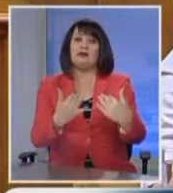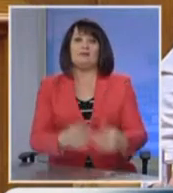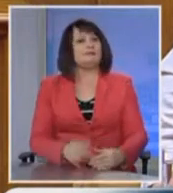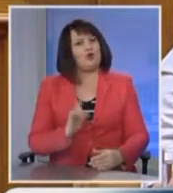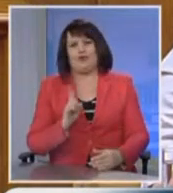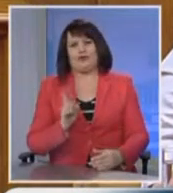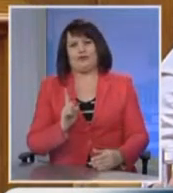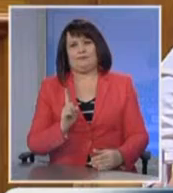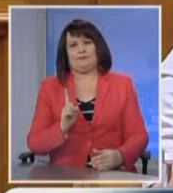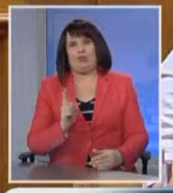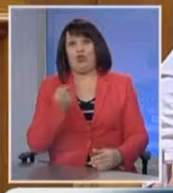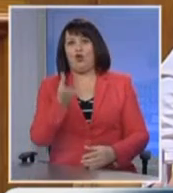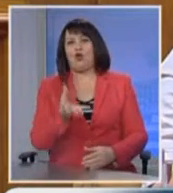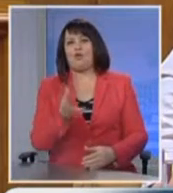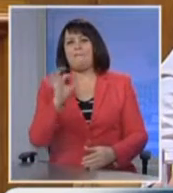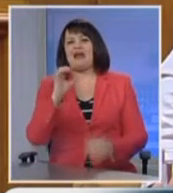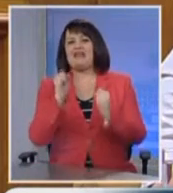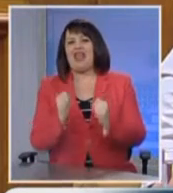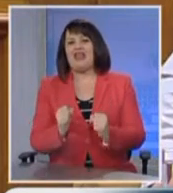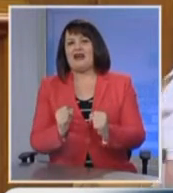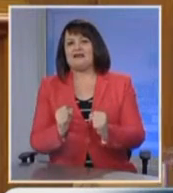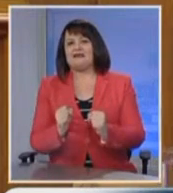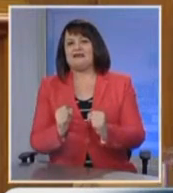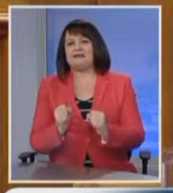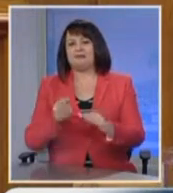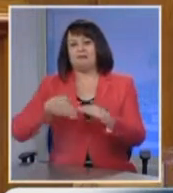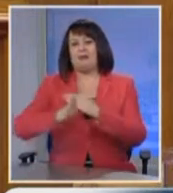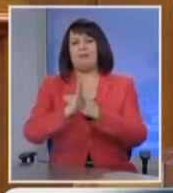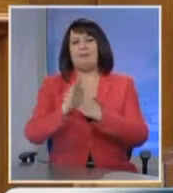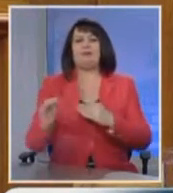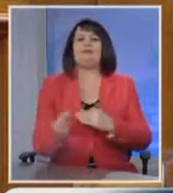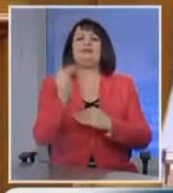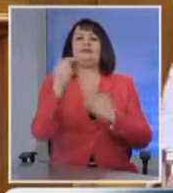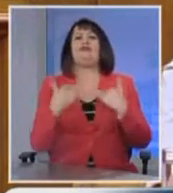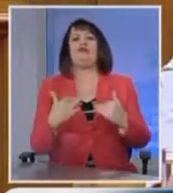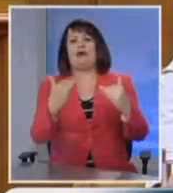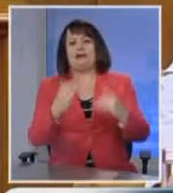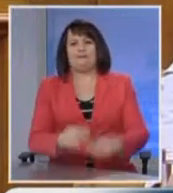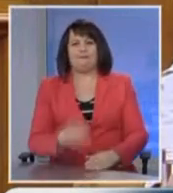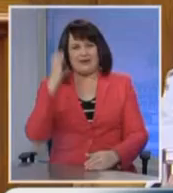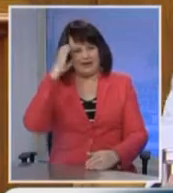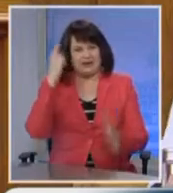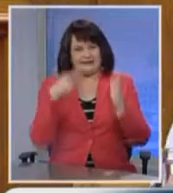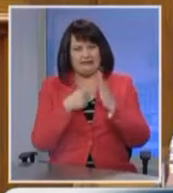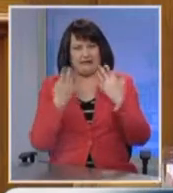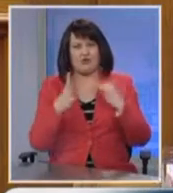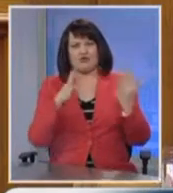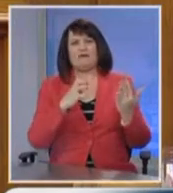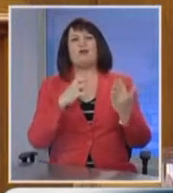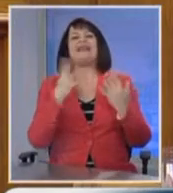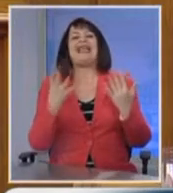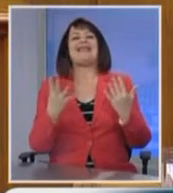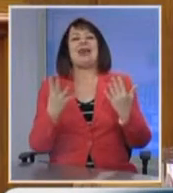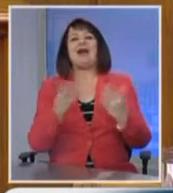όχι, δεν αισθάνομαι περήφανος. Θυμάστε εσείς που έχετε σχέση και με την Αγγλία, το 1979 ο Τζιμ